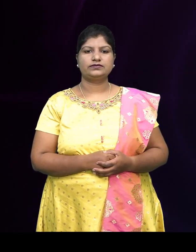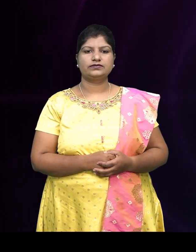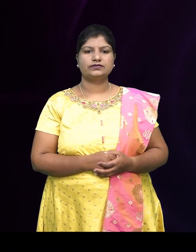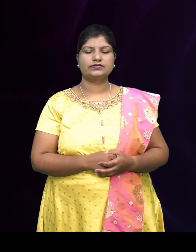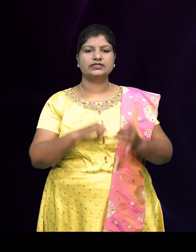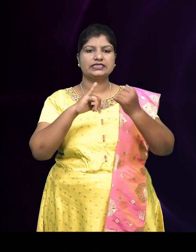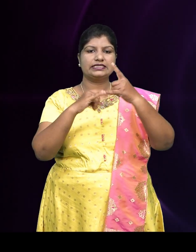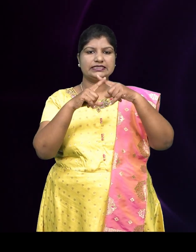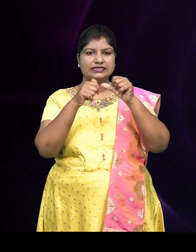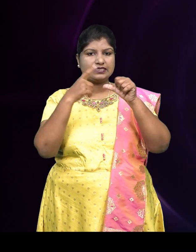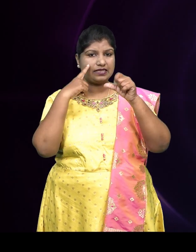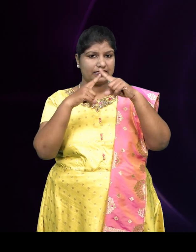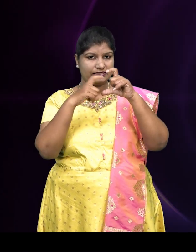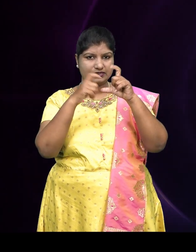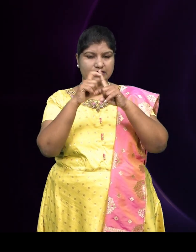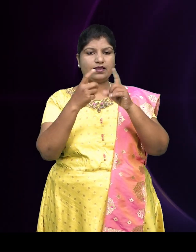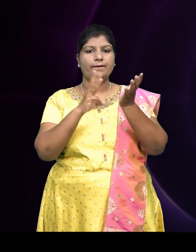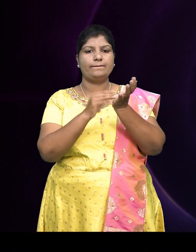रेखित मांसपेशी,